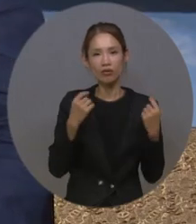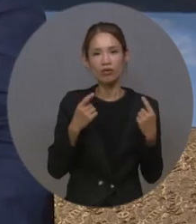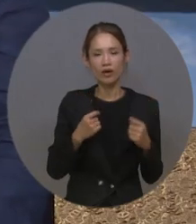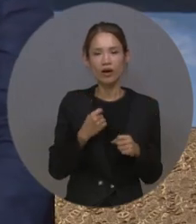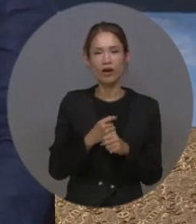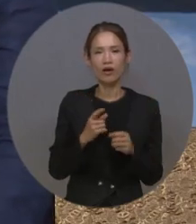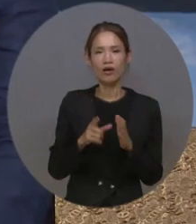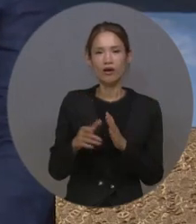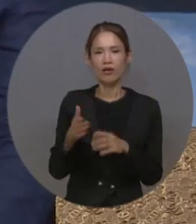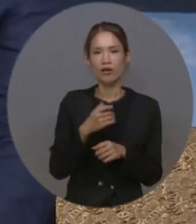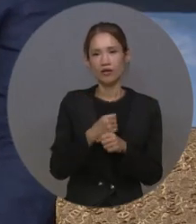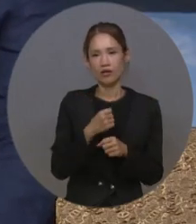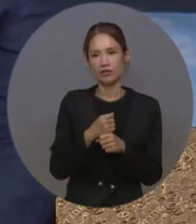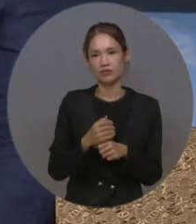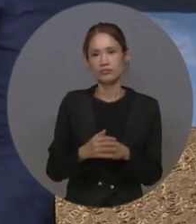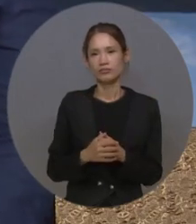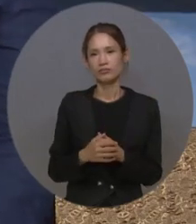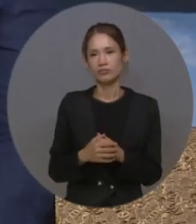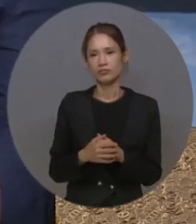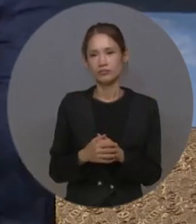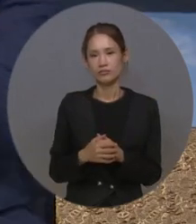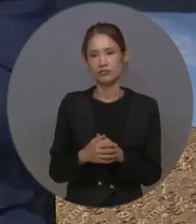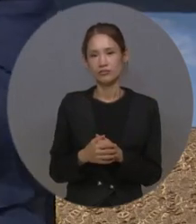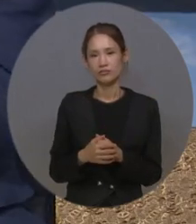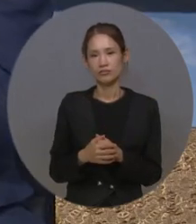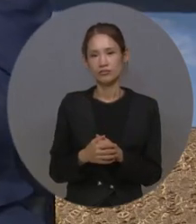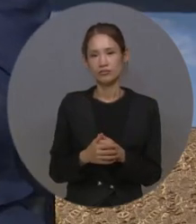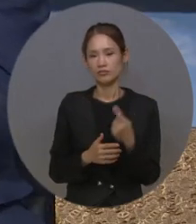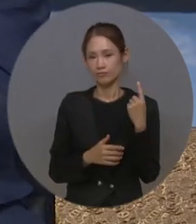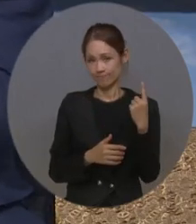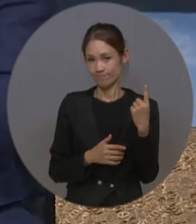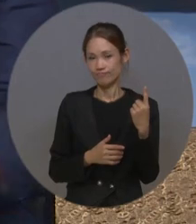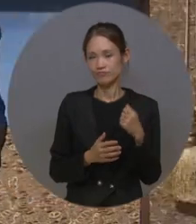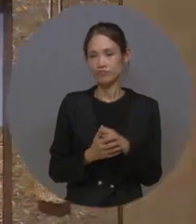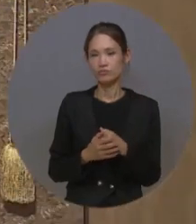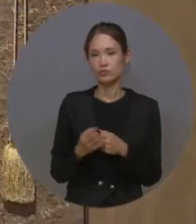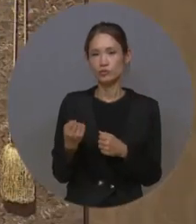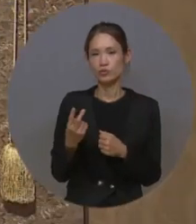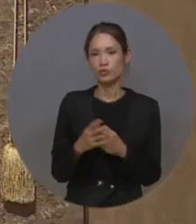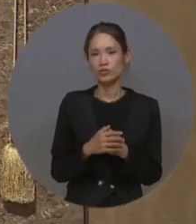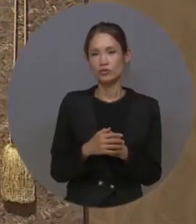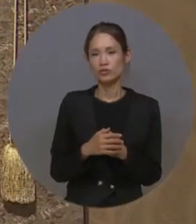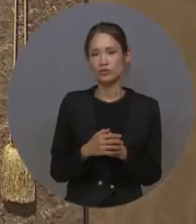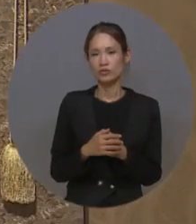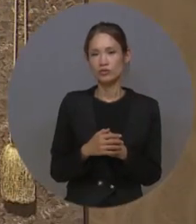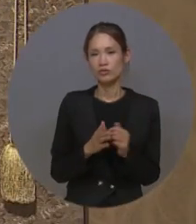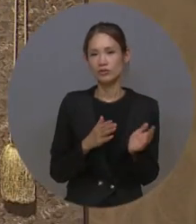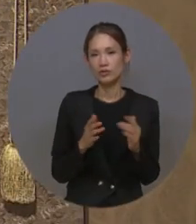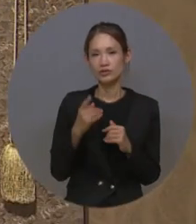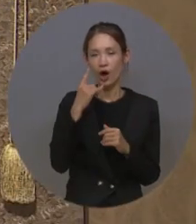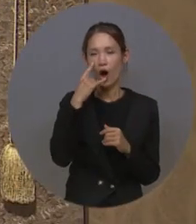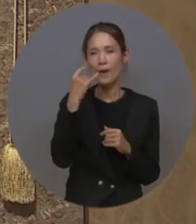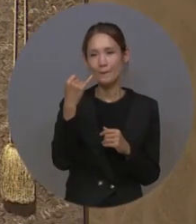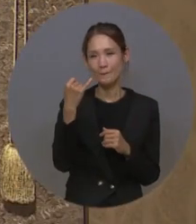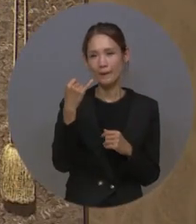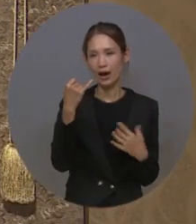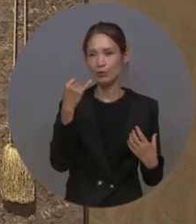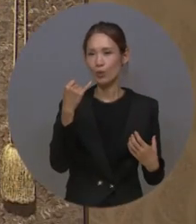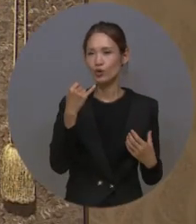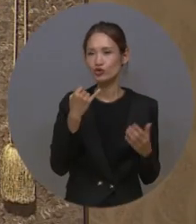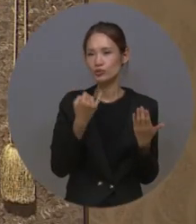그렇죠. 자, 그게 이제 하나. 네. 또 그래서 엄마 젖을